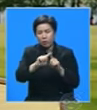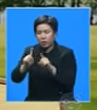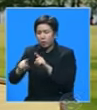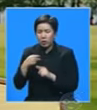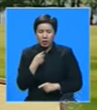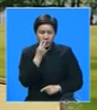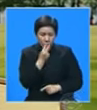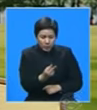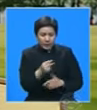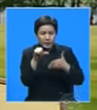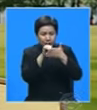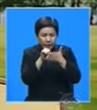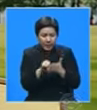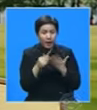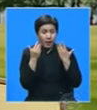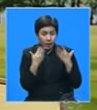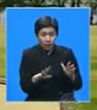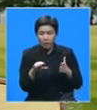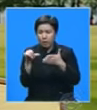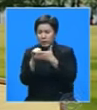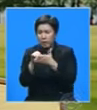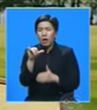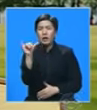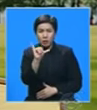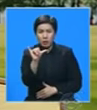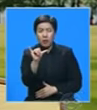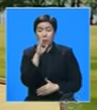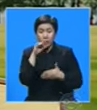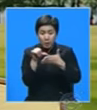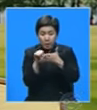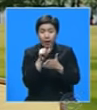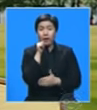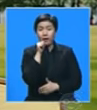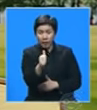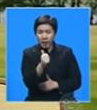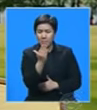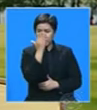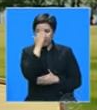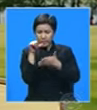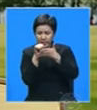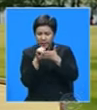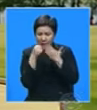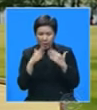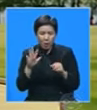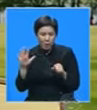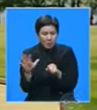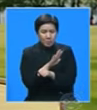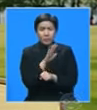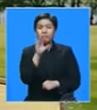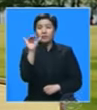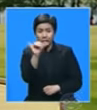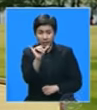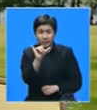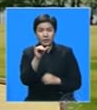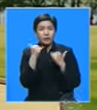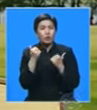ซึ่งมีทั้งได้แก้ไขแล้วและยังไม่ได้แก้ไขบางอย่างแก้ไขได้เป็นการเฉพาะหน้าชั่วคราวยังไม่เกิดความยั่งยืนค